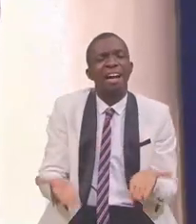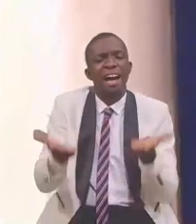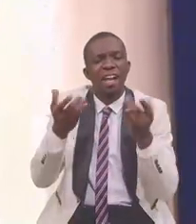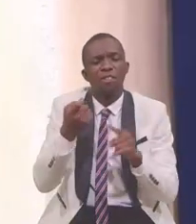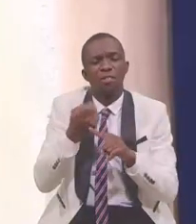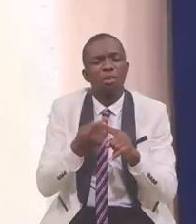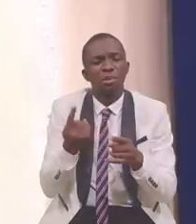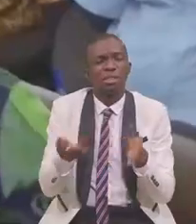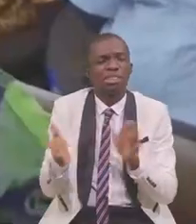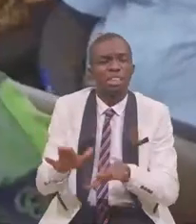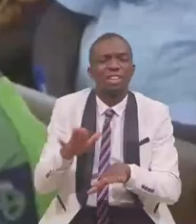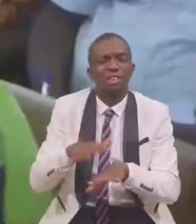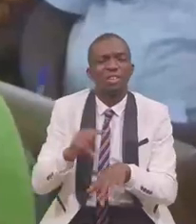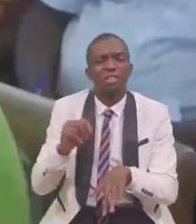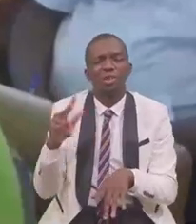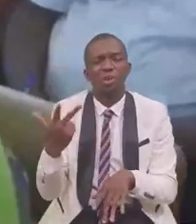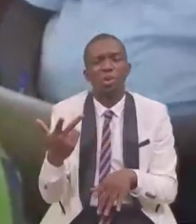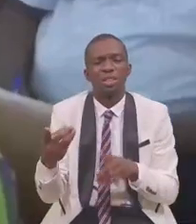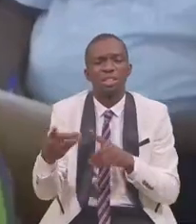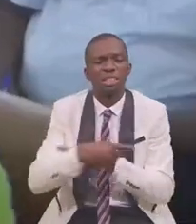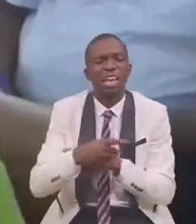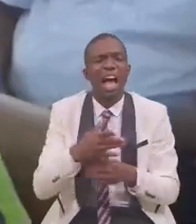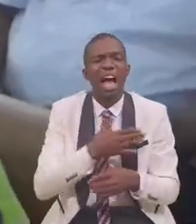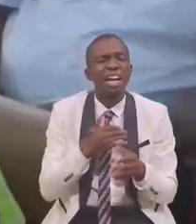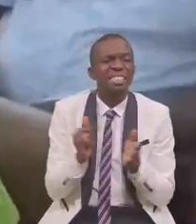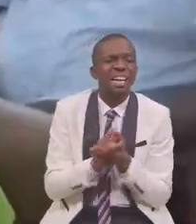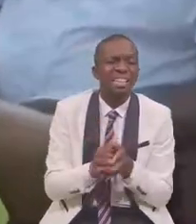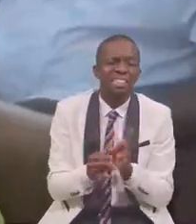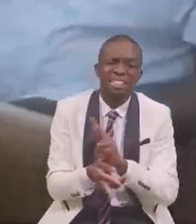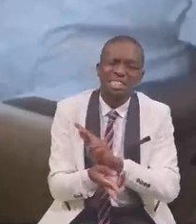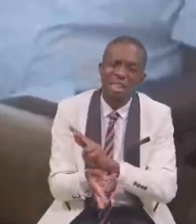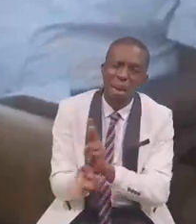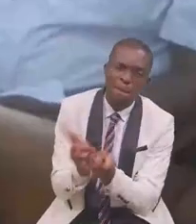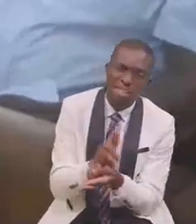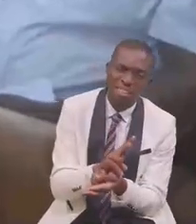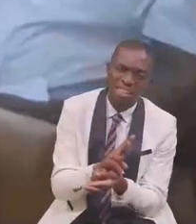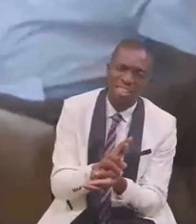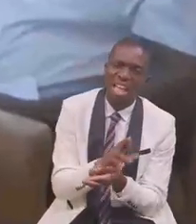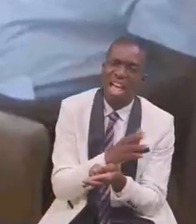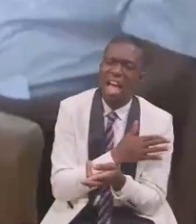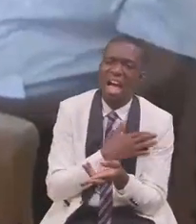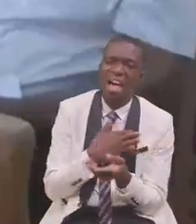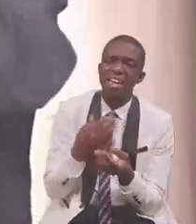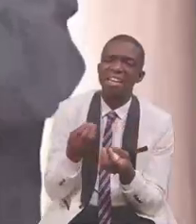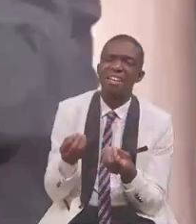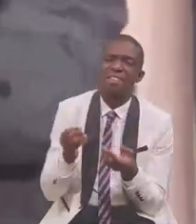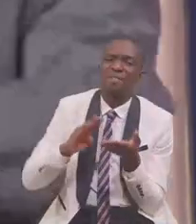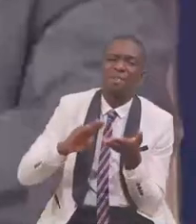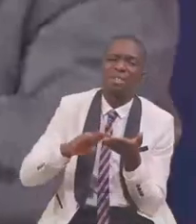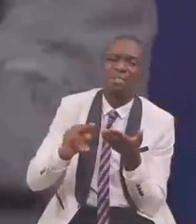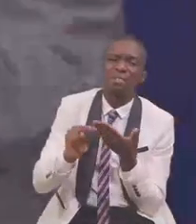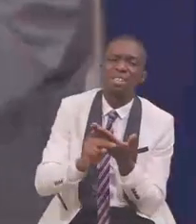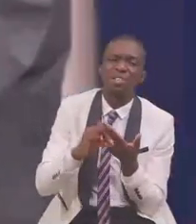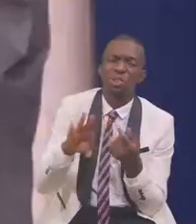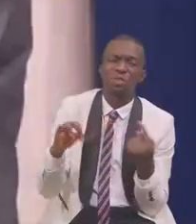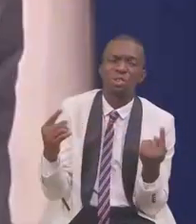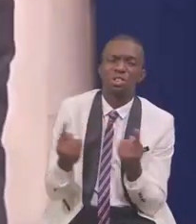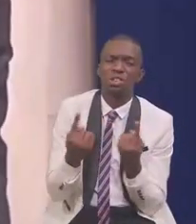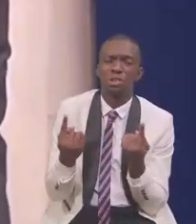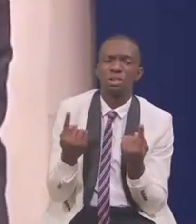des péchés, la repentance et le pardon, ou bien la rémission des péchés, le salut,